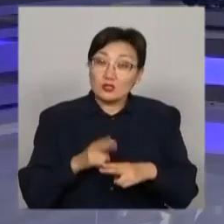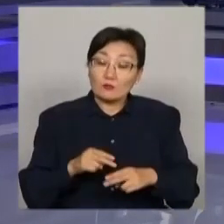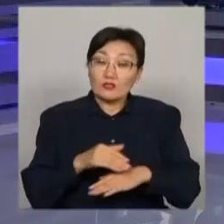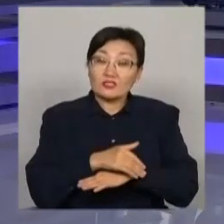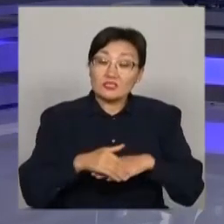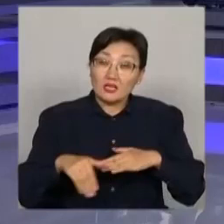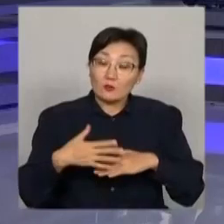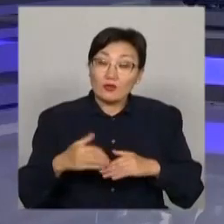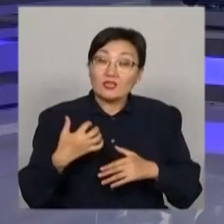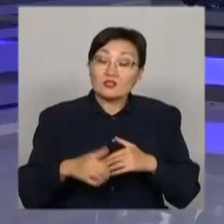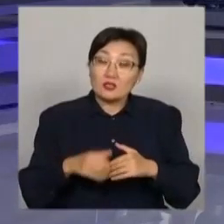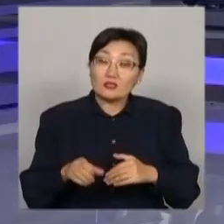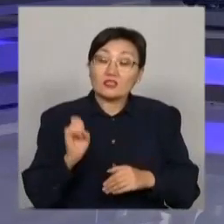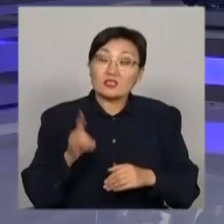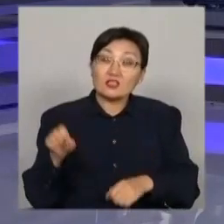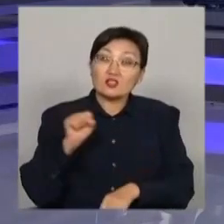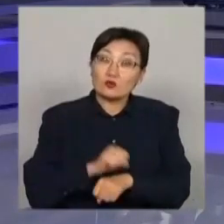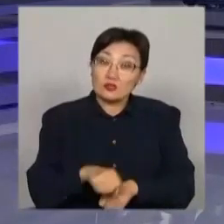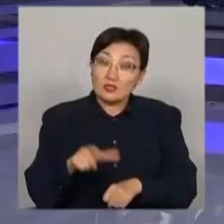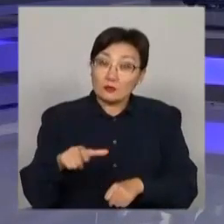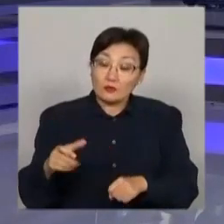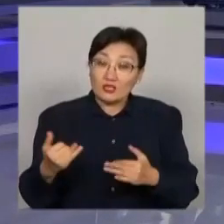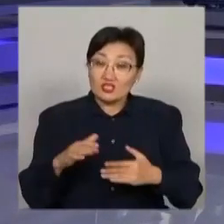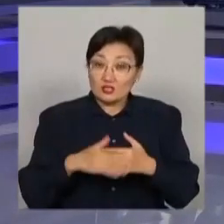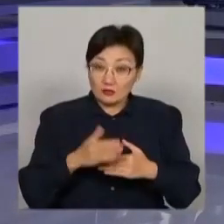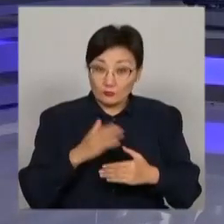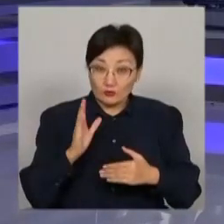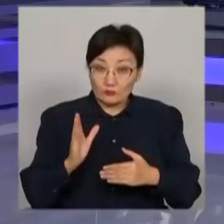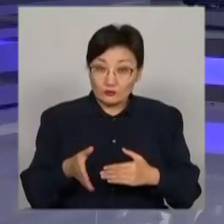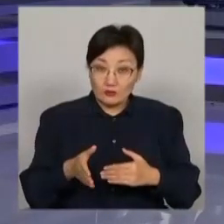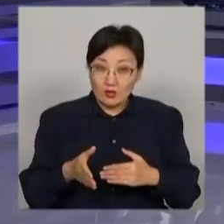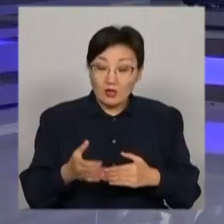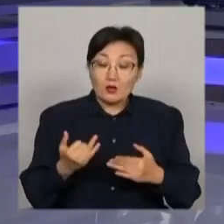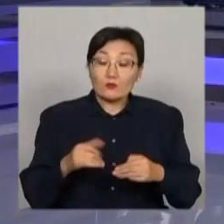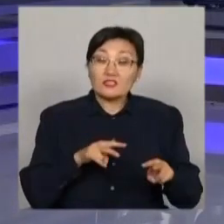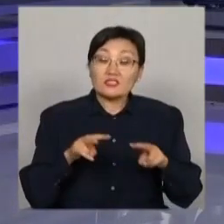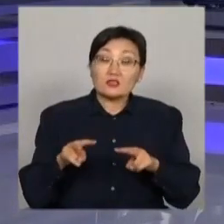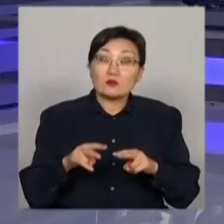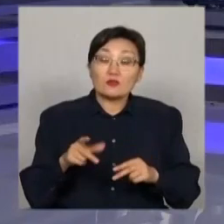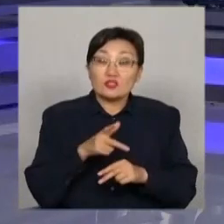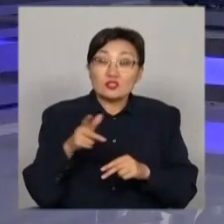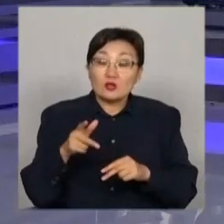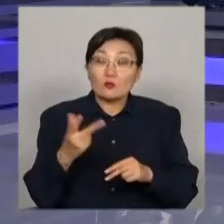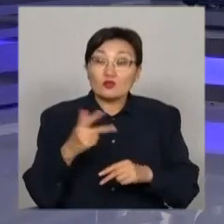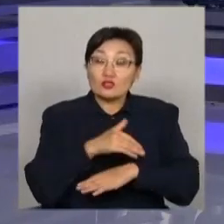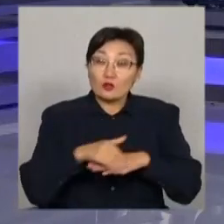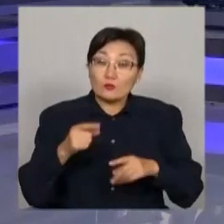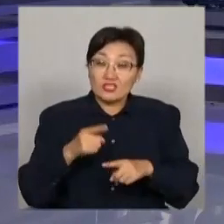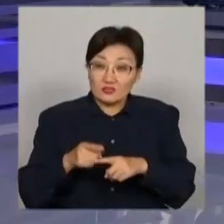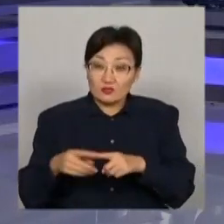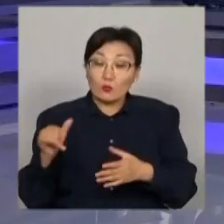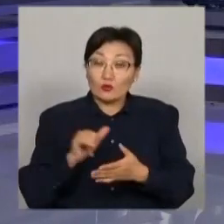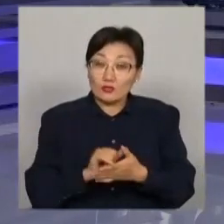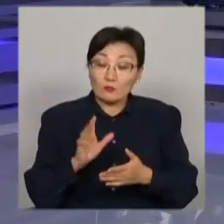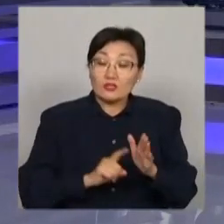көшенің қақ ортасында тұрып такси тоқтататындар енді жауапқа тартылуы мүмкін. Оны қадағалайтын камералар үш көшенің қиылысына